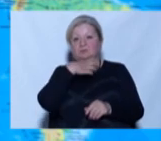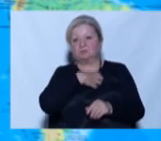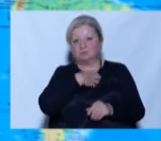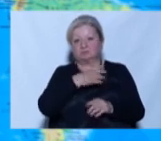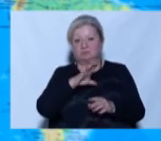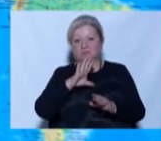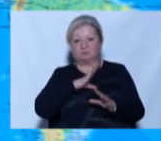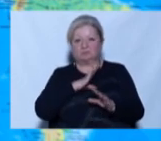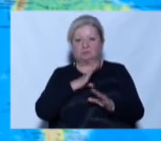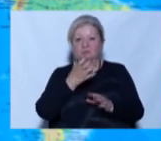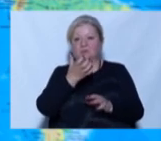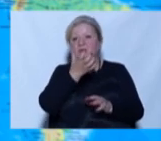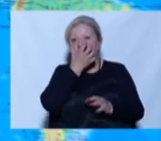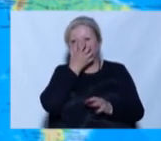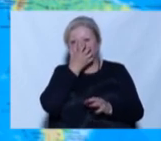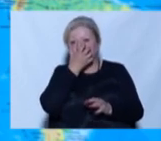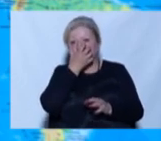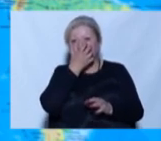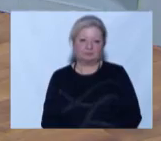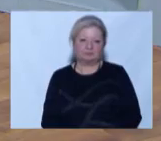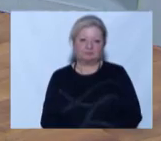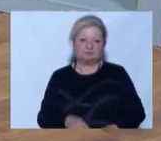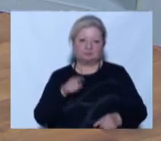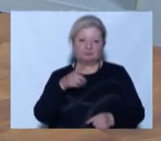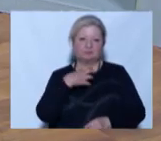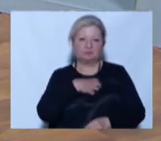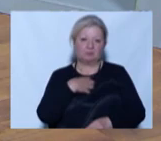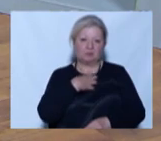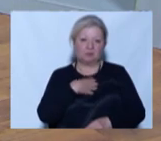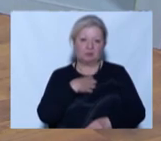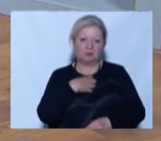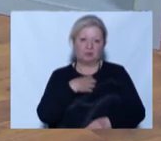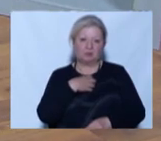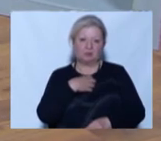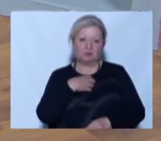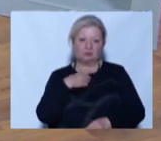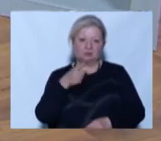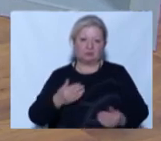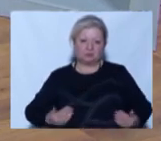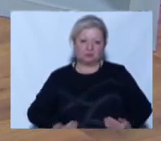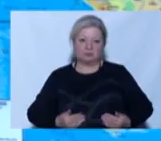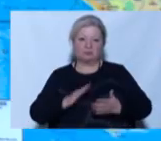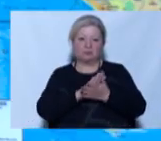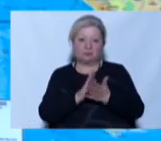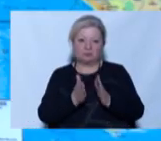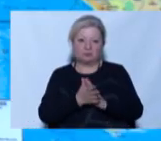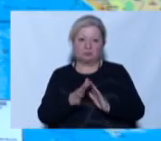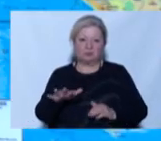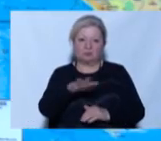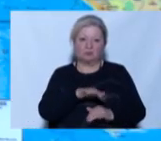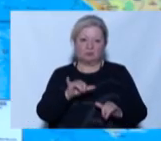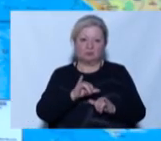სითბო, ადამიანისთვის მნიშვნელოვანი იყო მტკნარი წყალი და მისთვის მნიშვნელოვანი იყო ის სასიცოცხლო გარემო, სადაც